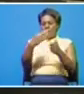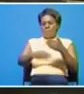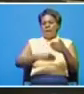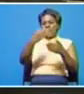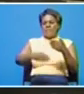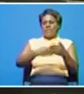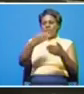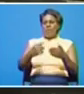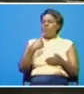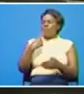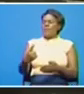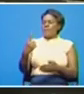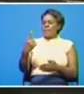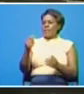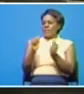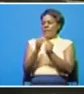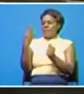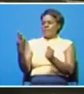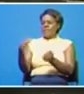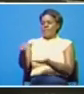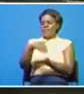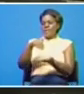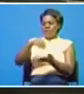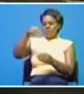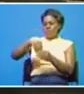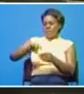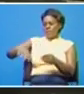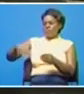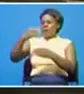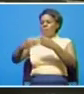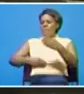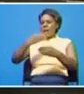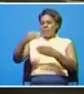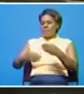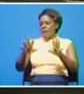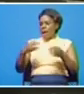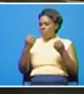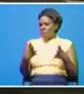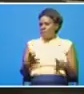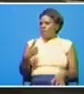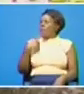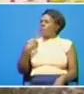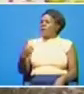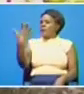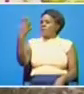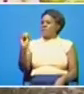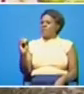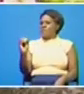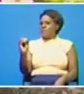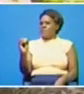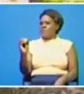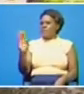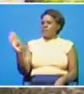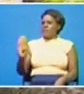vituo 143 vya afya katika kaunti hiyo. Vifaa hivyo vya kima cha shilingi milioni 150 vilitolewa